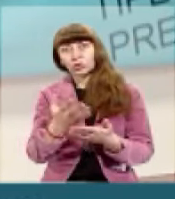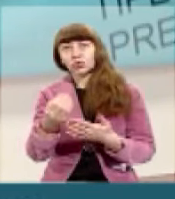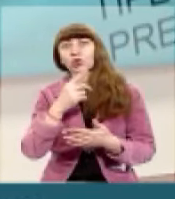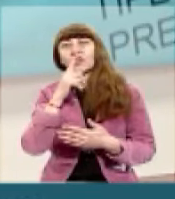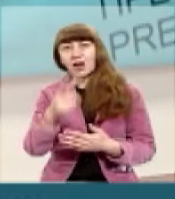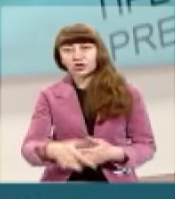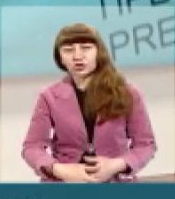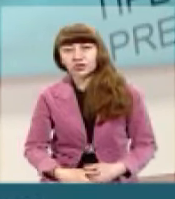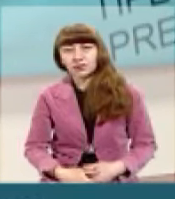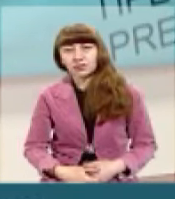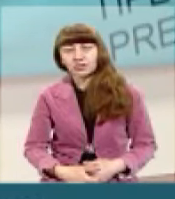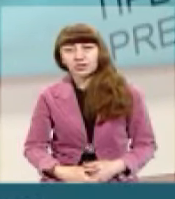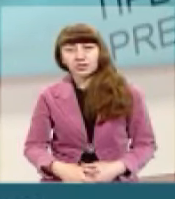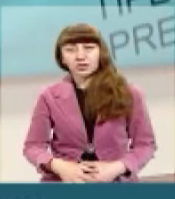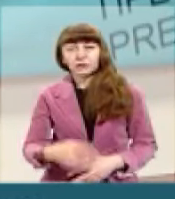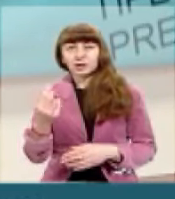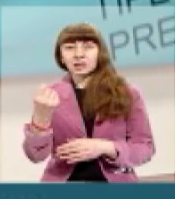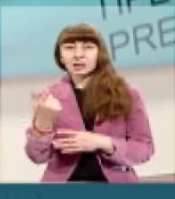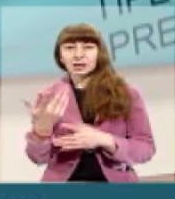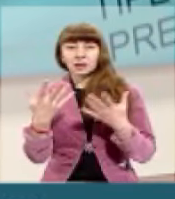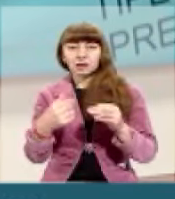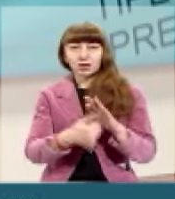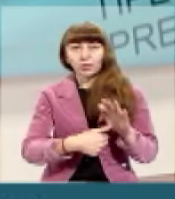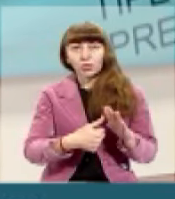еще дальше. Несколько дней блуждал.